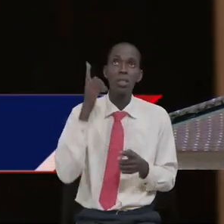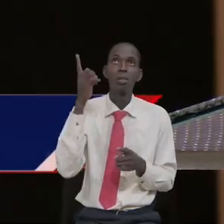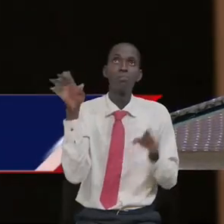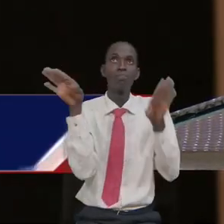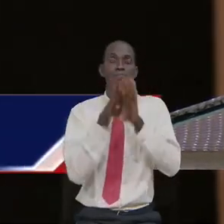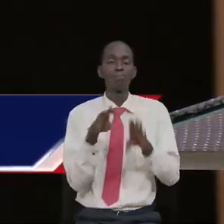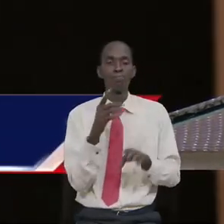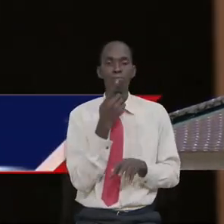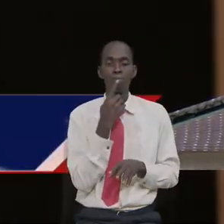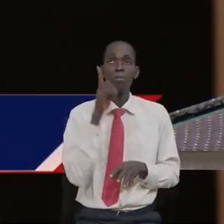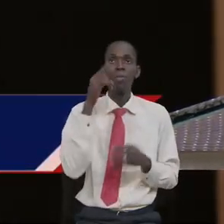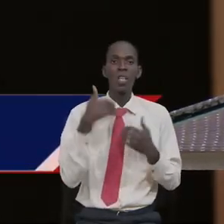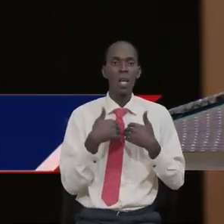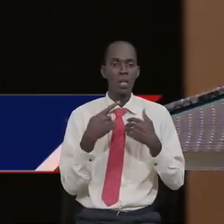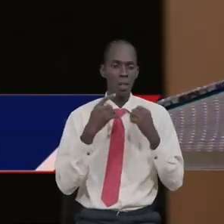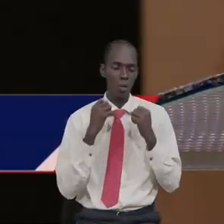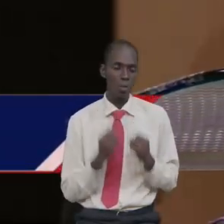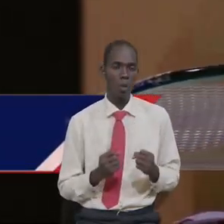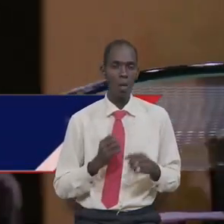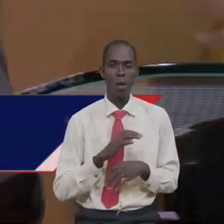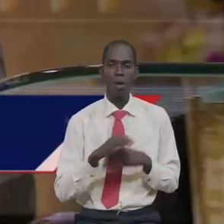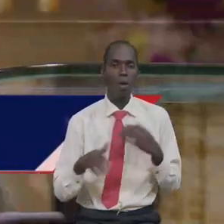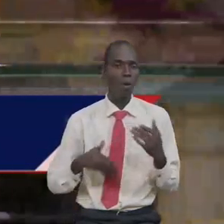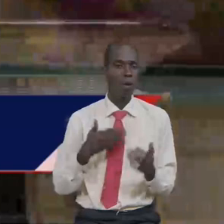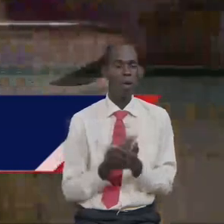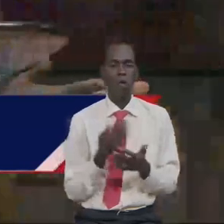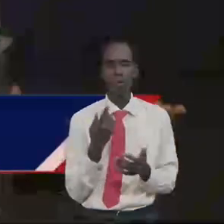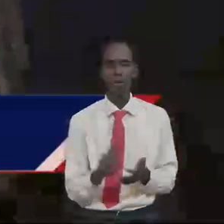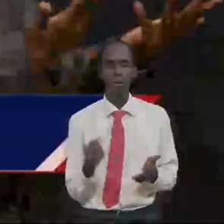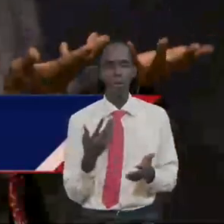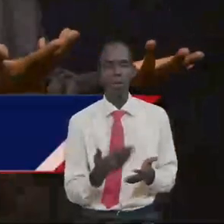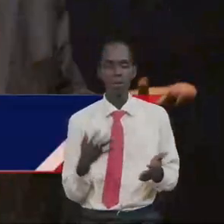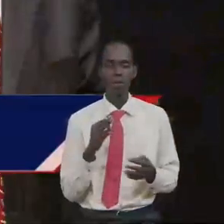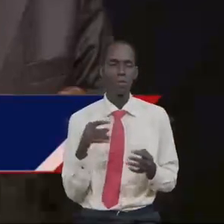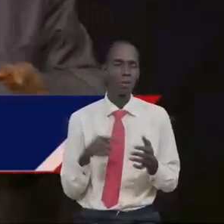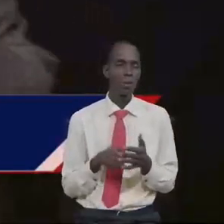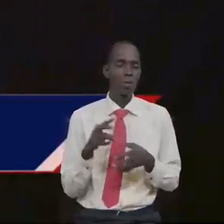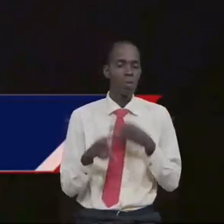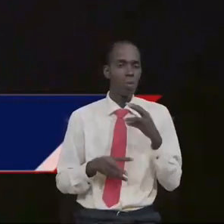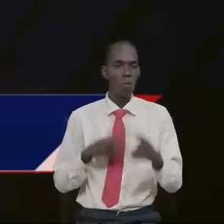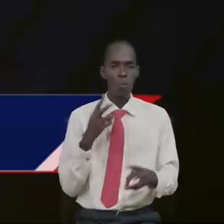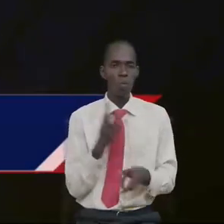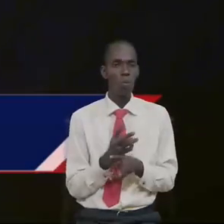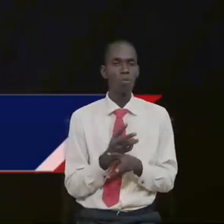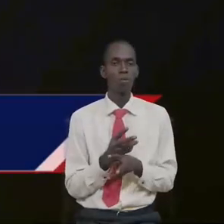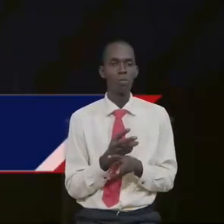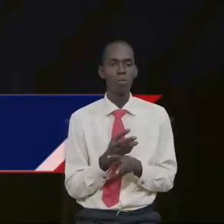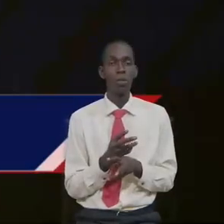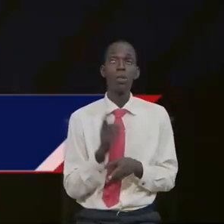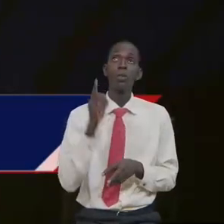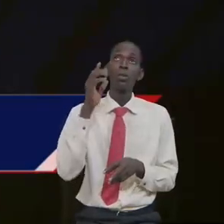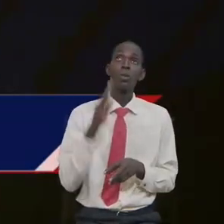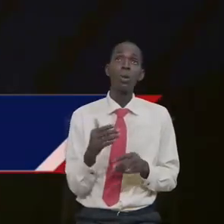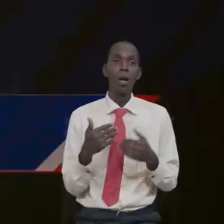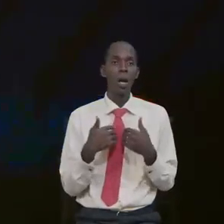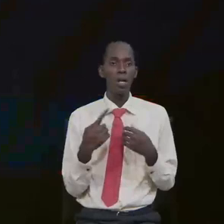ce pouvoir. Et tous les lions de ce monde qui aimeraient dévorer le juste, Dieu a le pouvoir